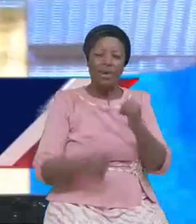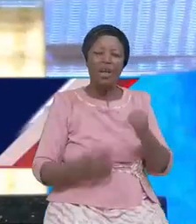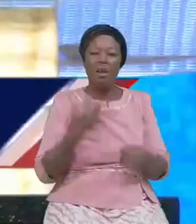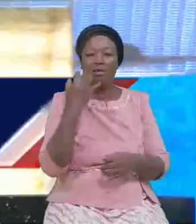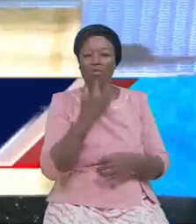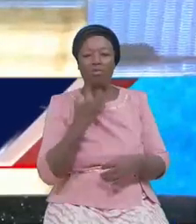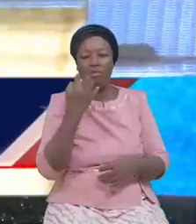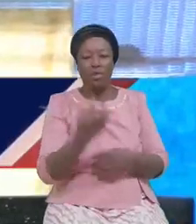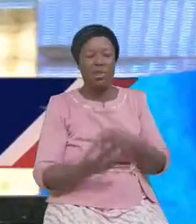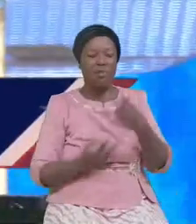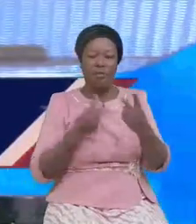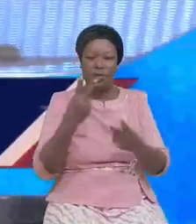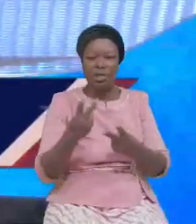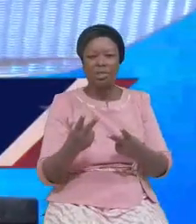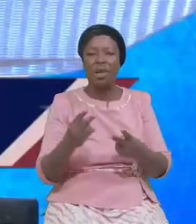Nous allons voir